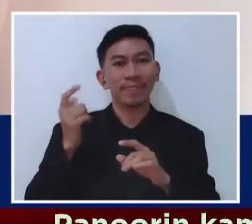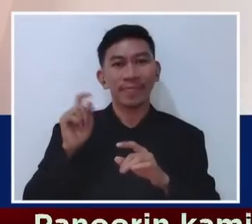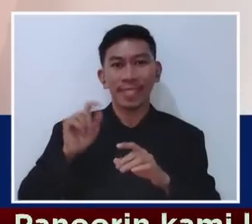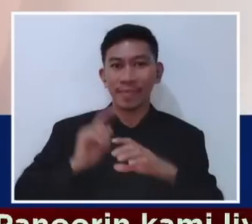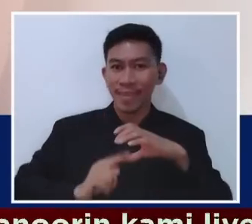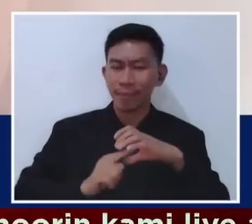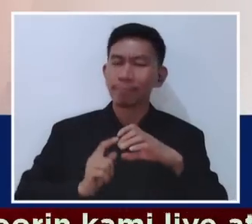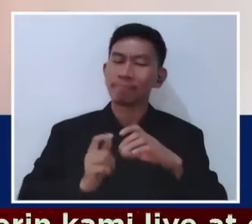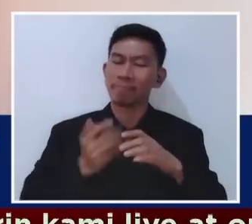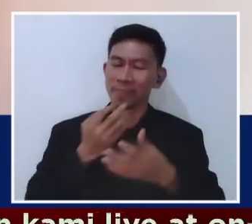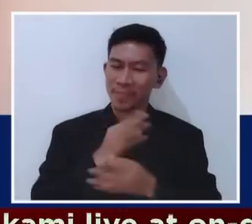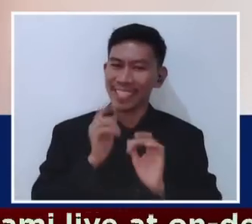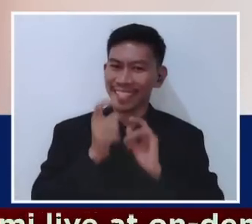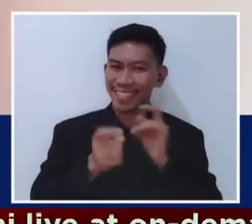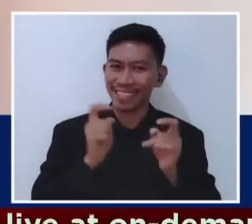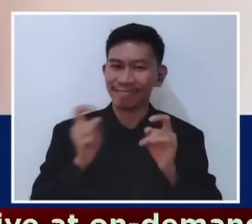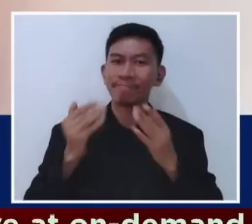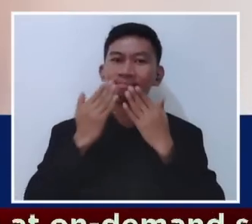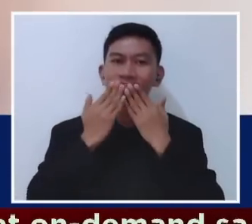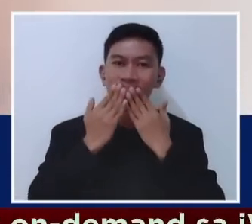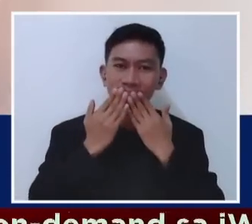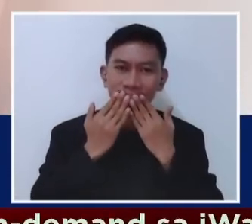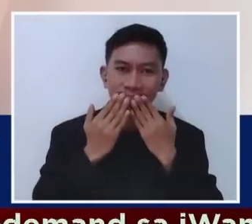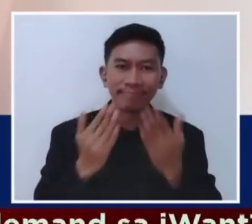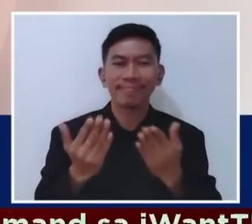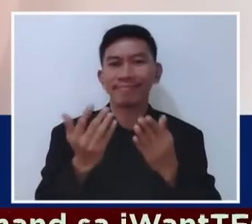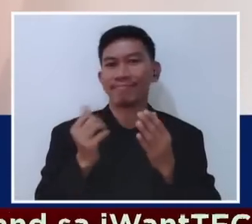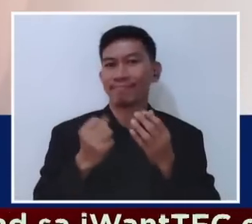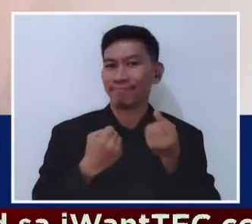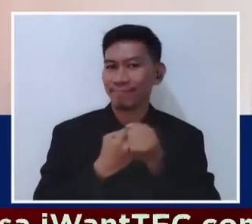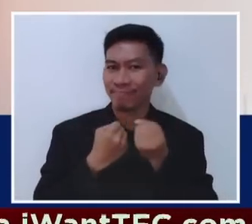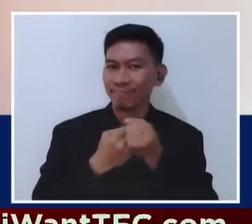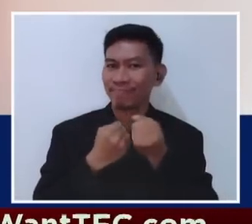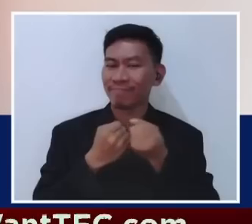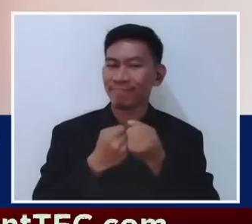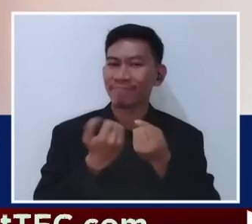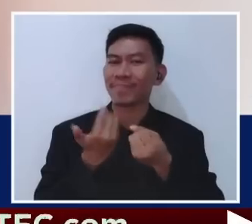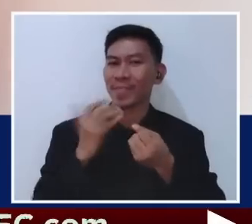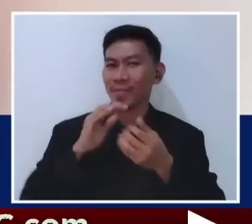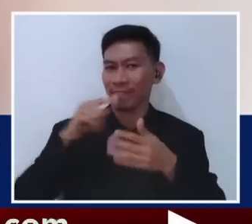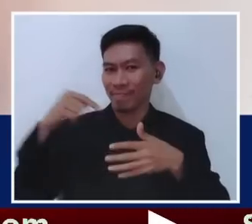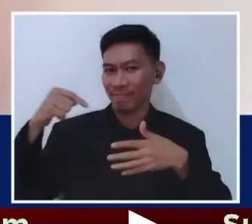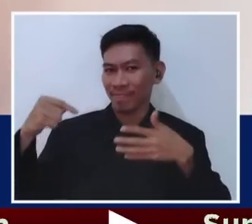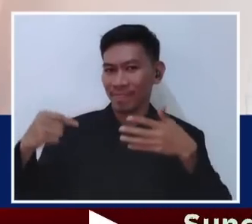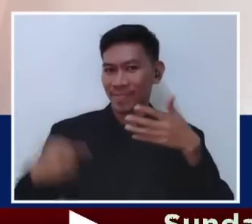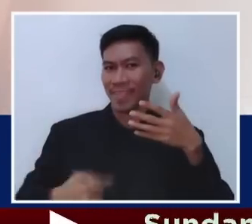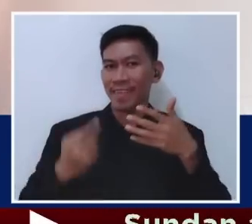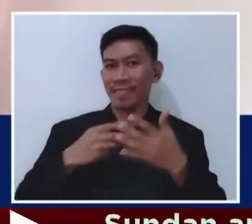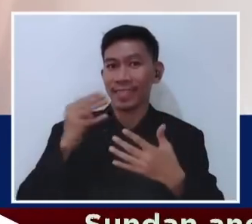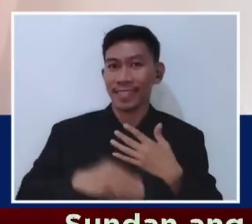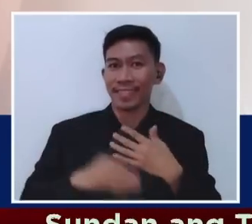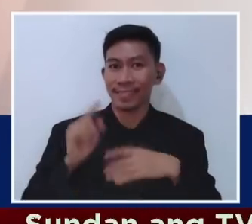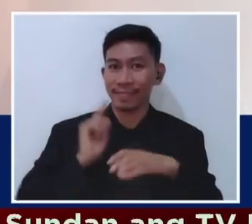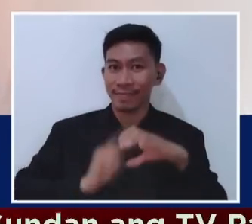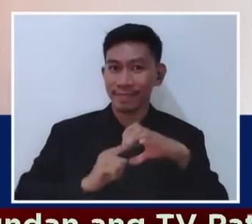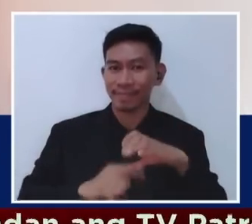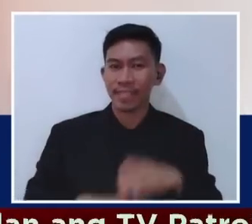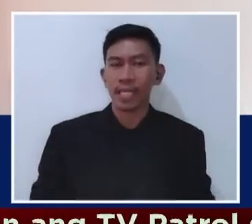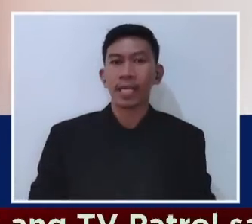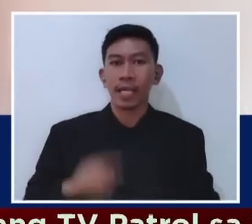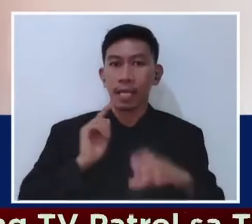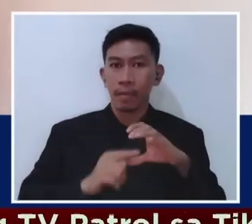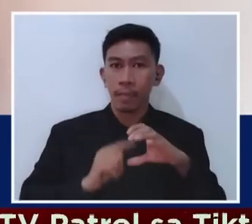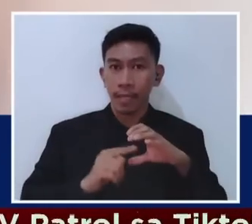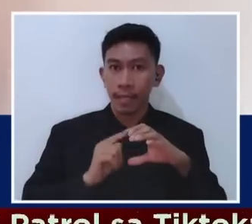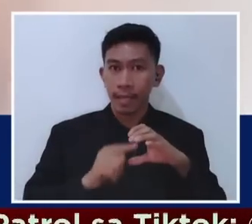bilang pasasalamat sa mga patuloy na sumusuporta sa ating mga palabas. matapos na makakuha ang Kapamilya Online Live ng